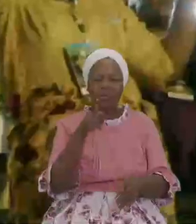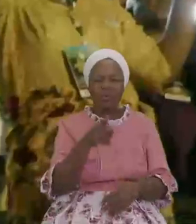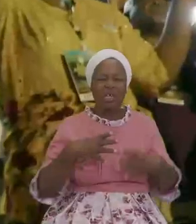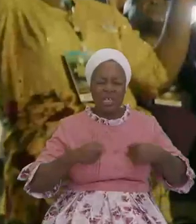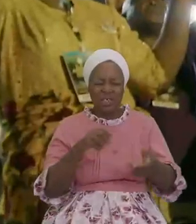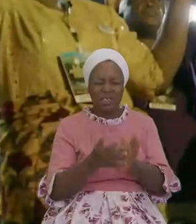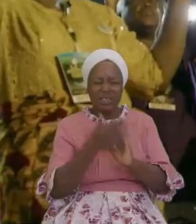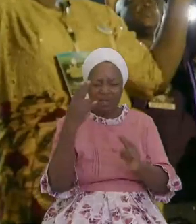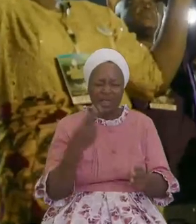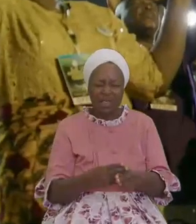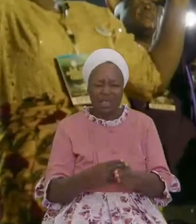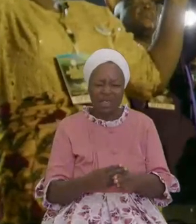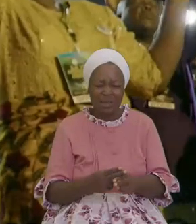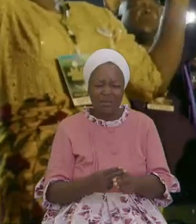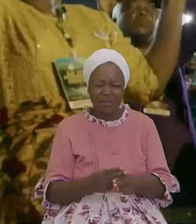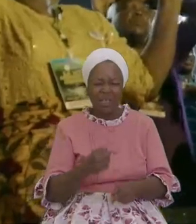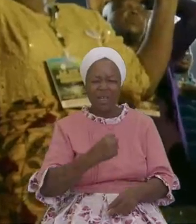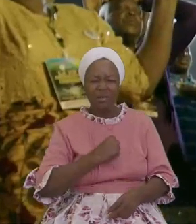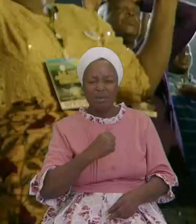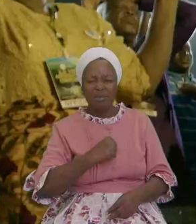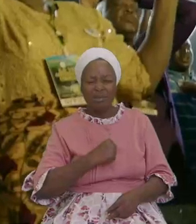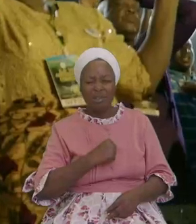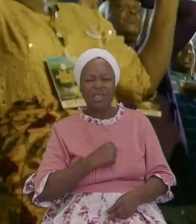Tension artérielle, guéri.